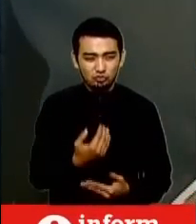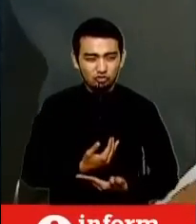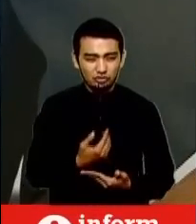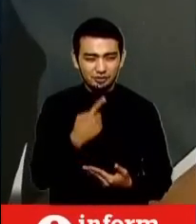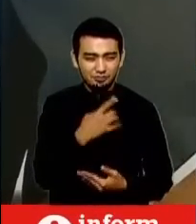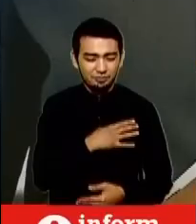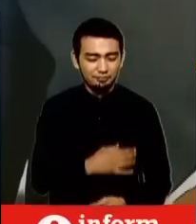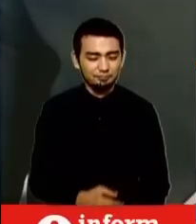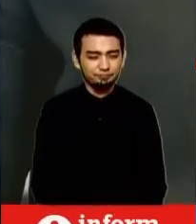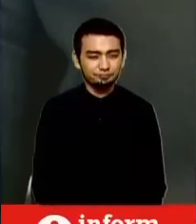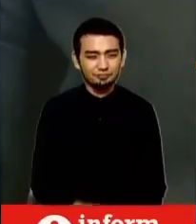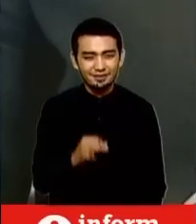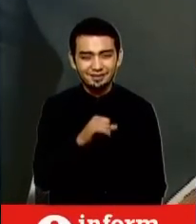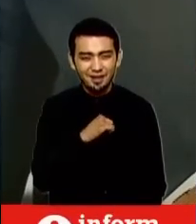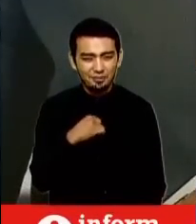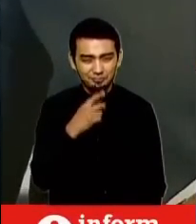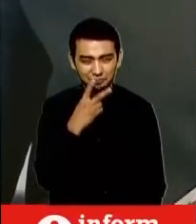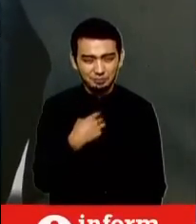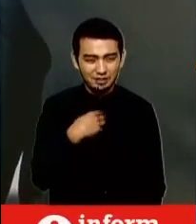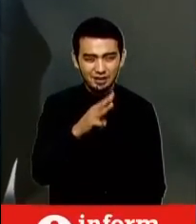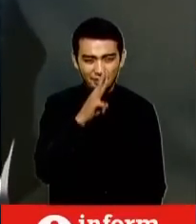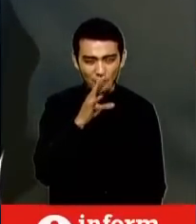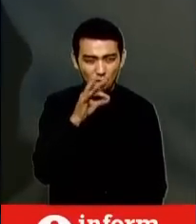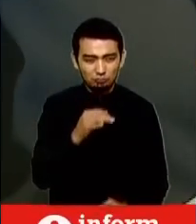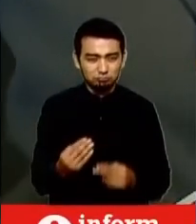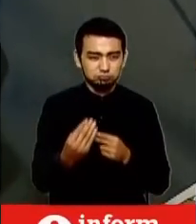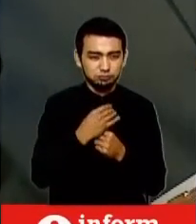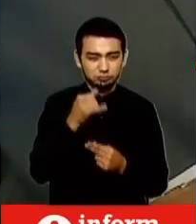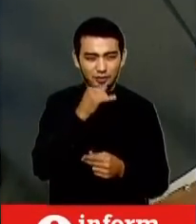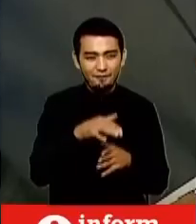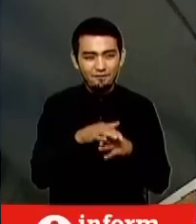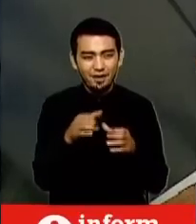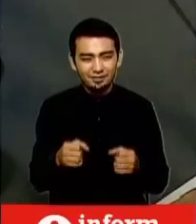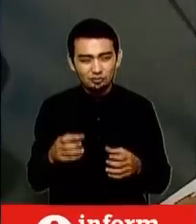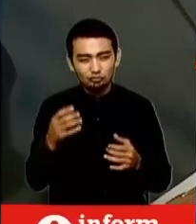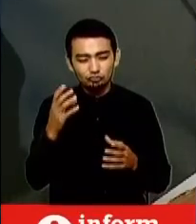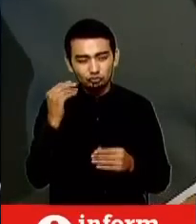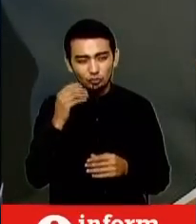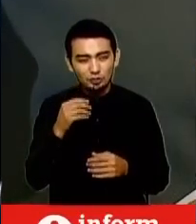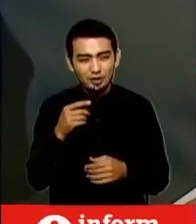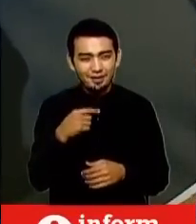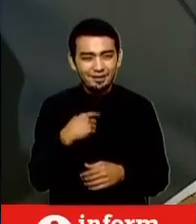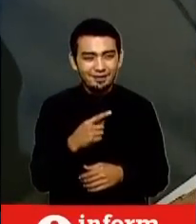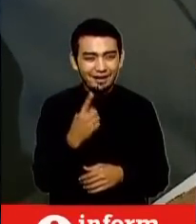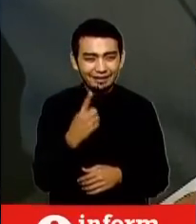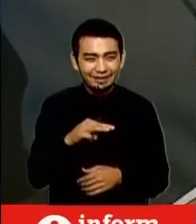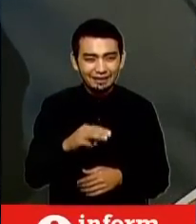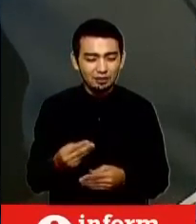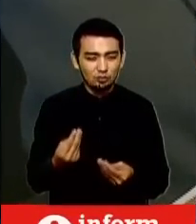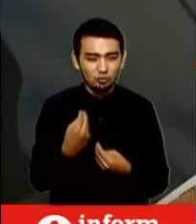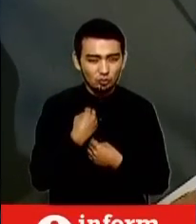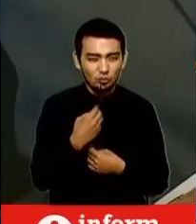дейді. Ең сұрақсы еңбекақыны еселей алмай отырған шенеуніктер тамыз айында тіпті бізге бір тиынды төлемет